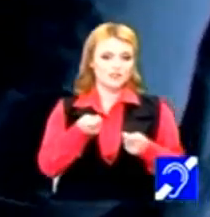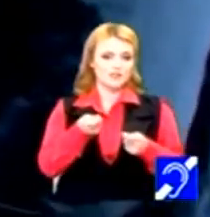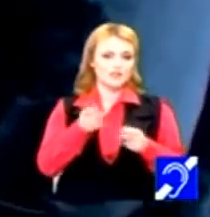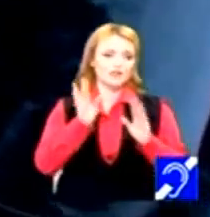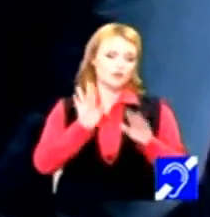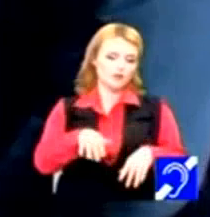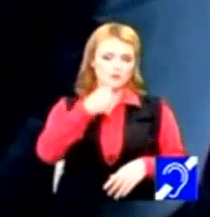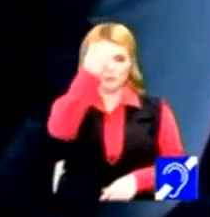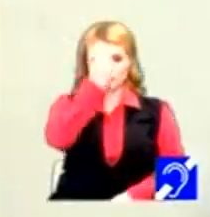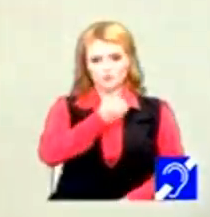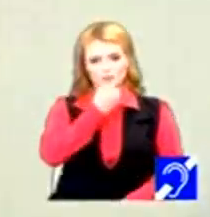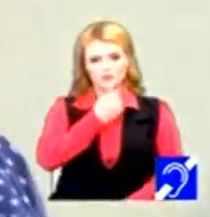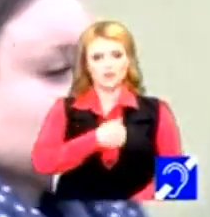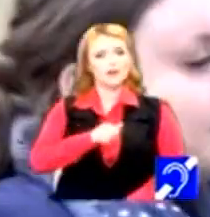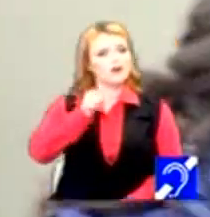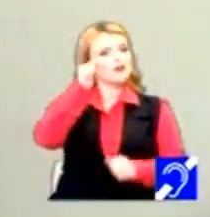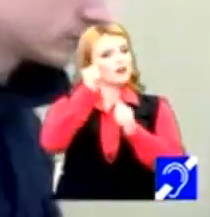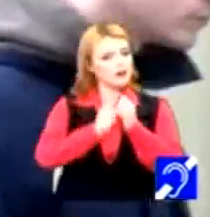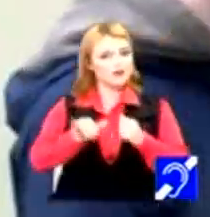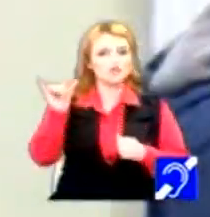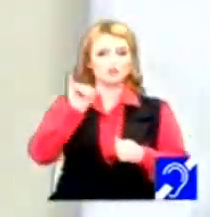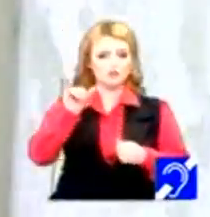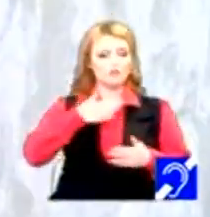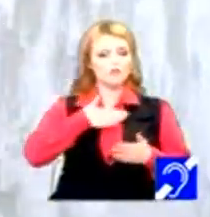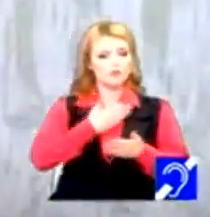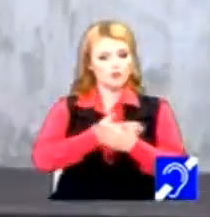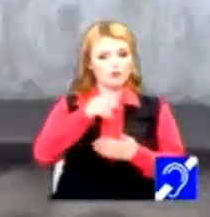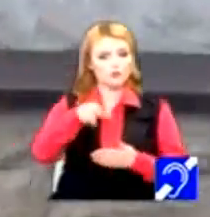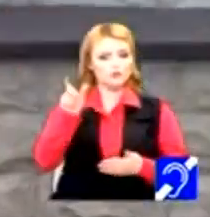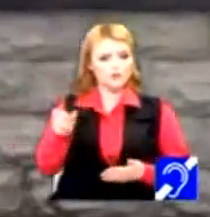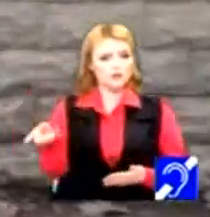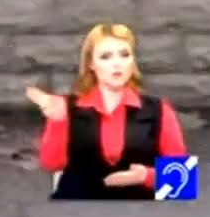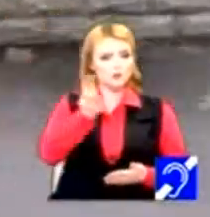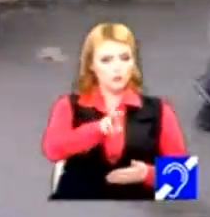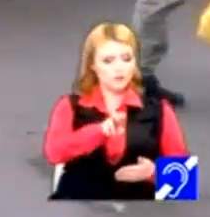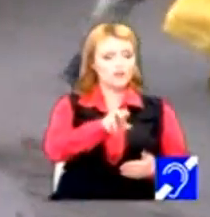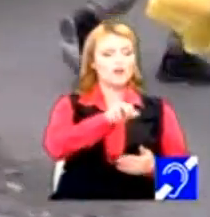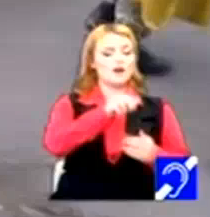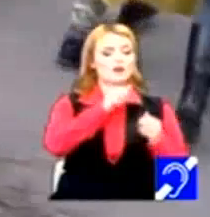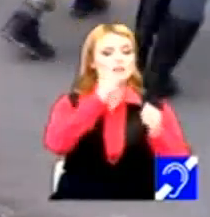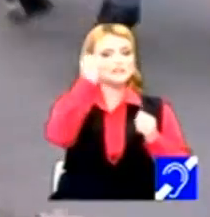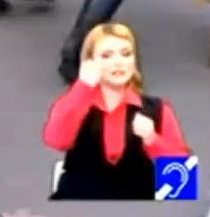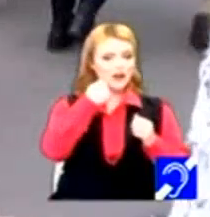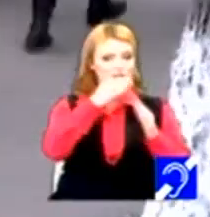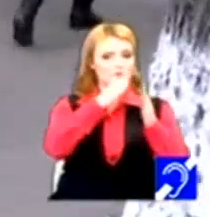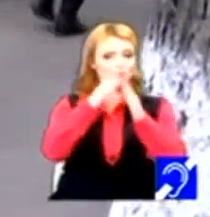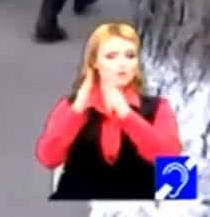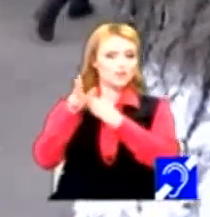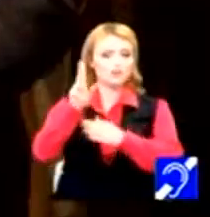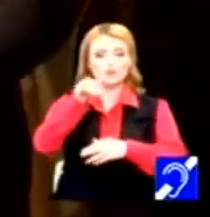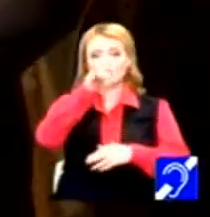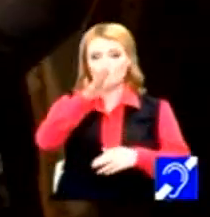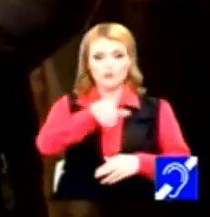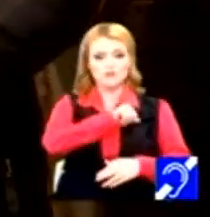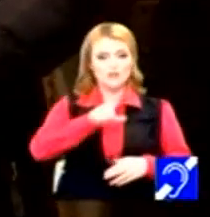Bă, da, profi, domnul. În fiecare sâmbătă, voluntarii trec pragul caselor bătrânilor și săracilor care nu pot să-și prepare un prânz